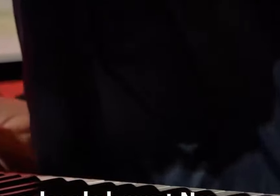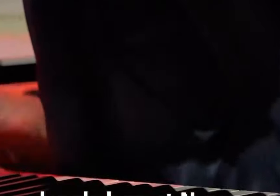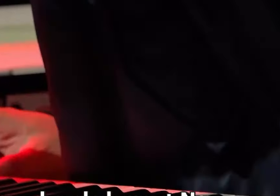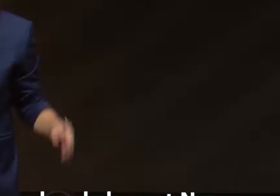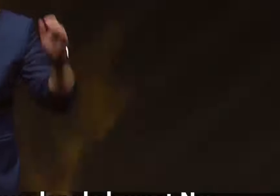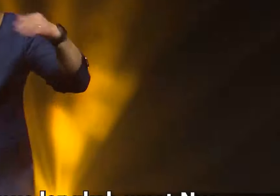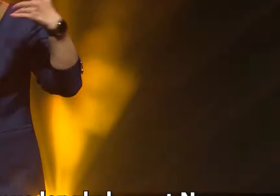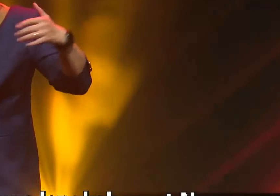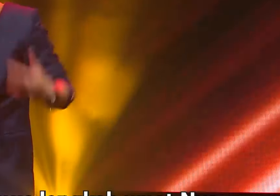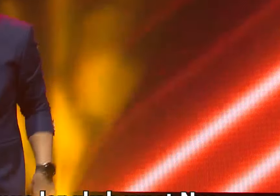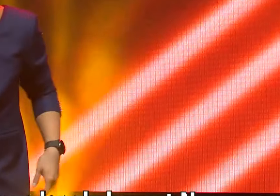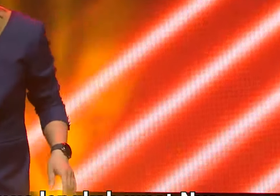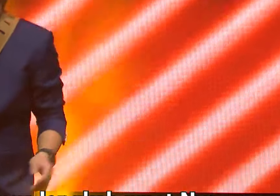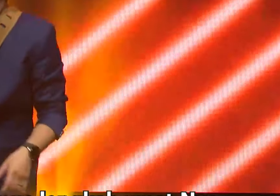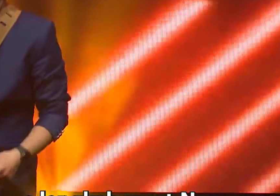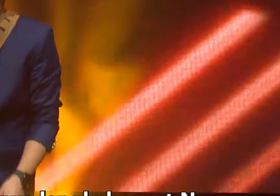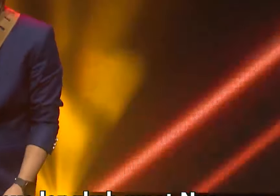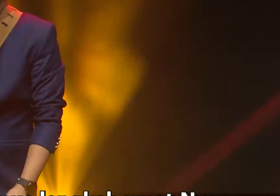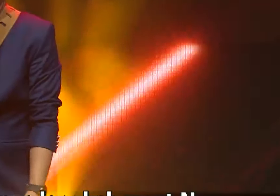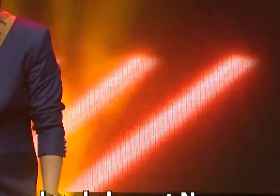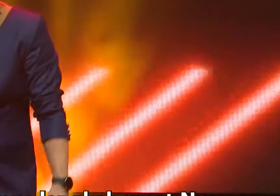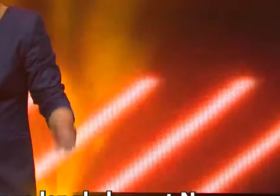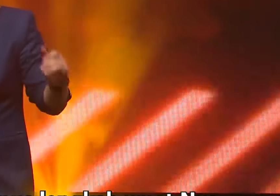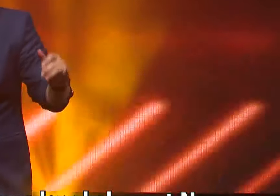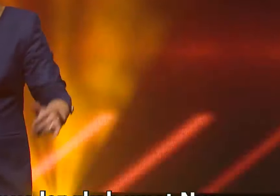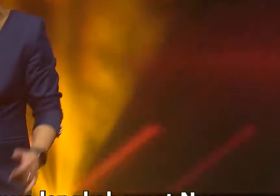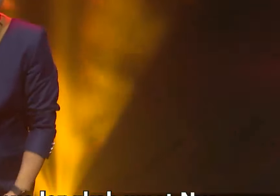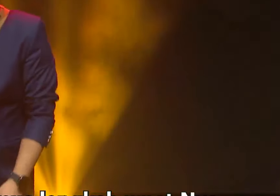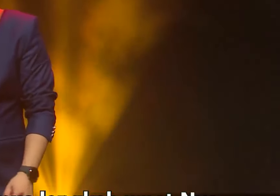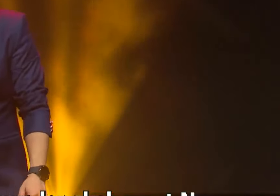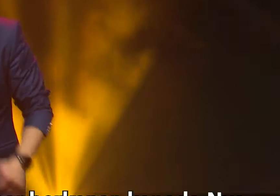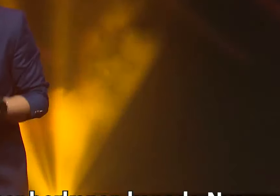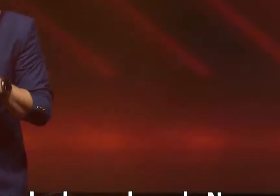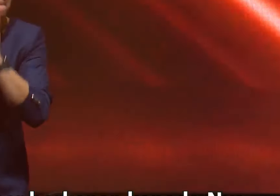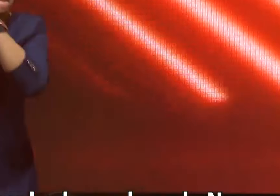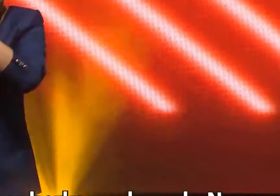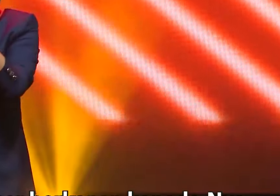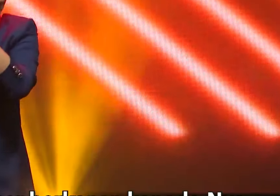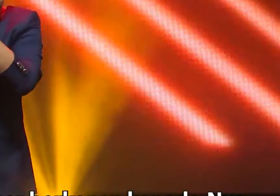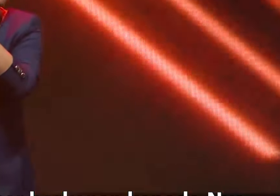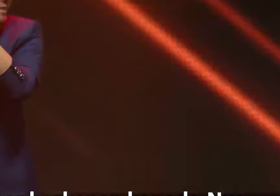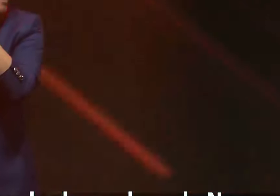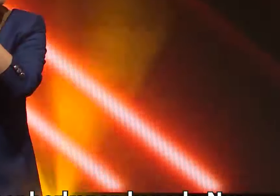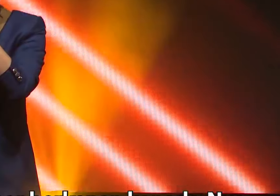Tuhan menetapkan semua langkah umatnya,